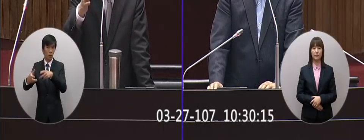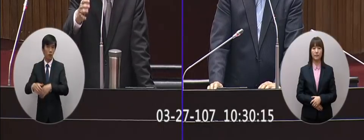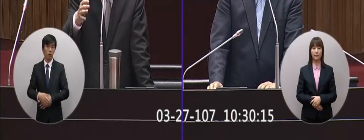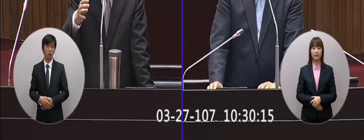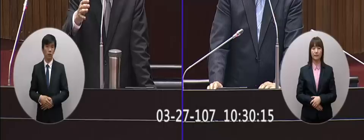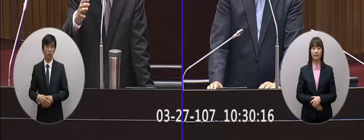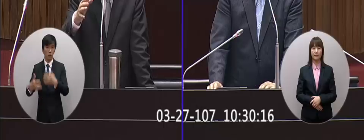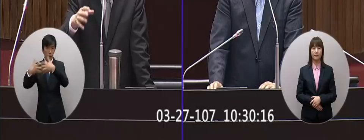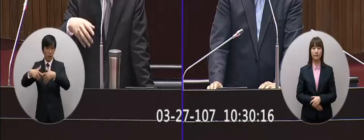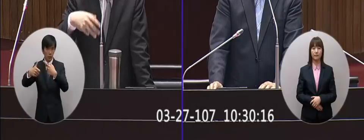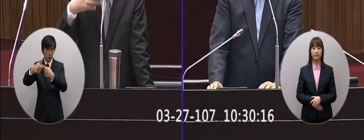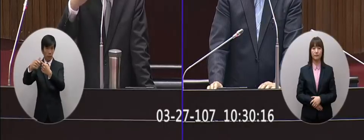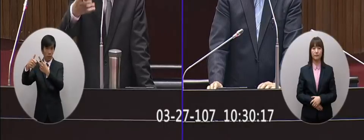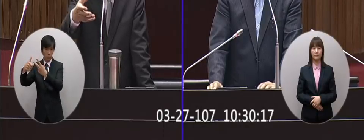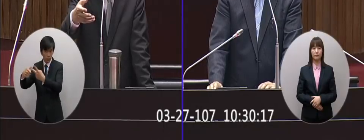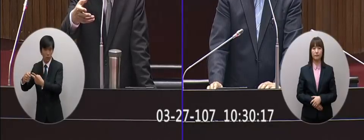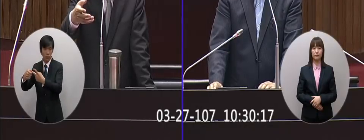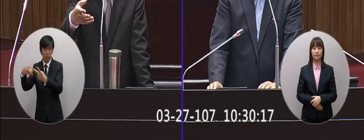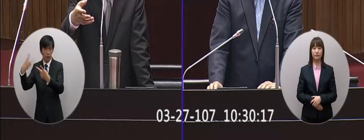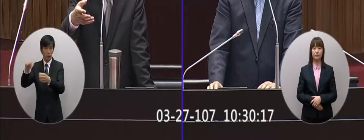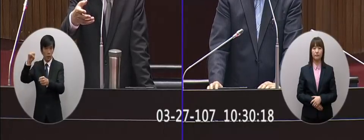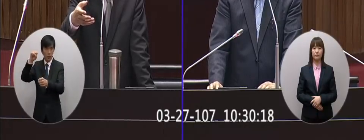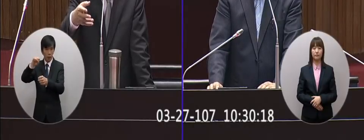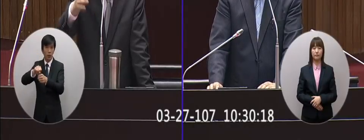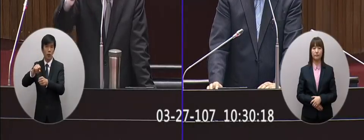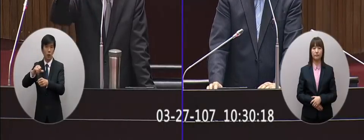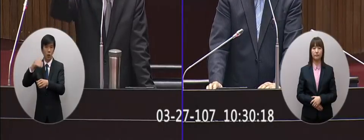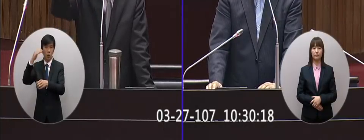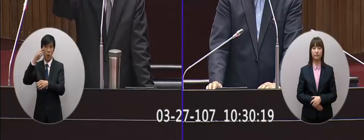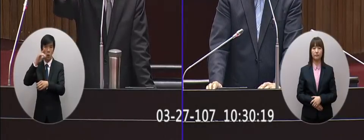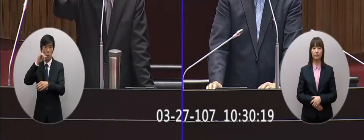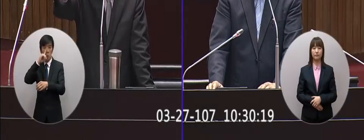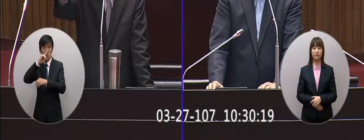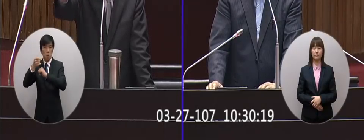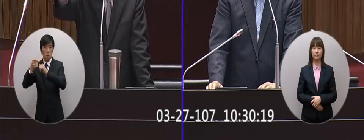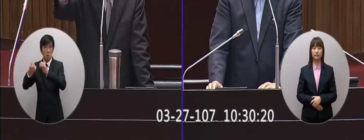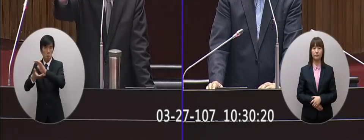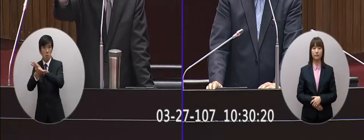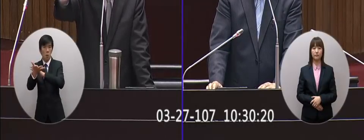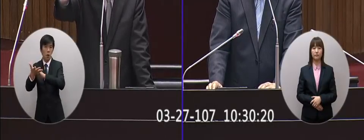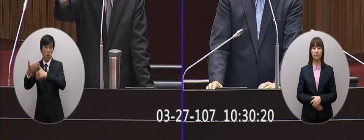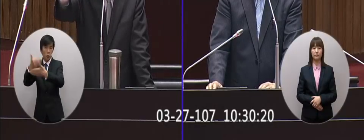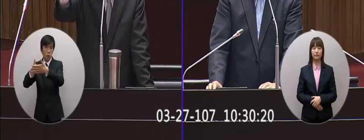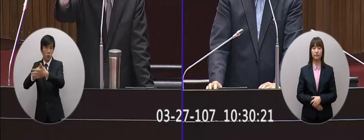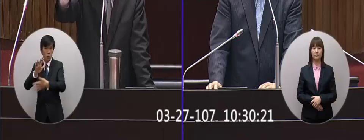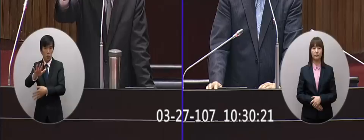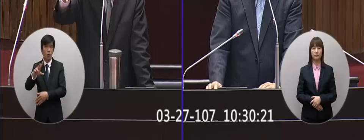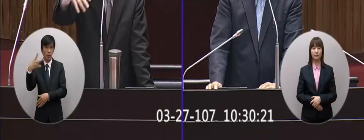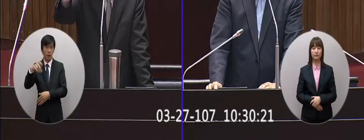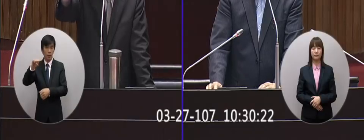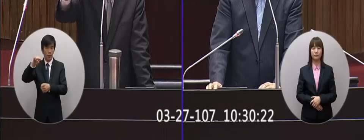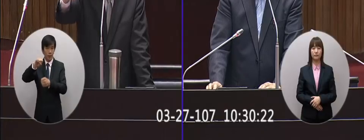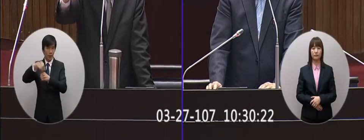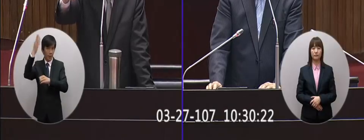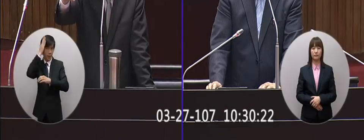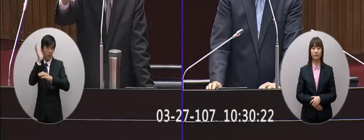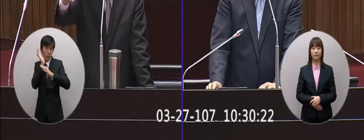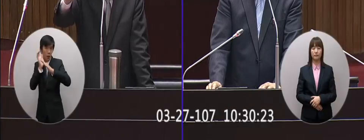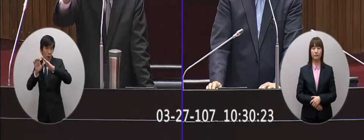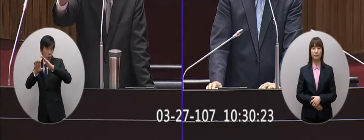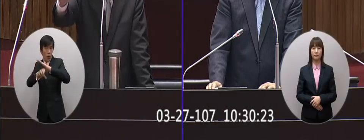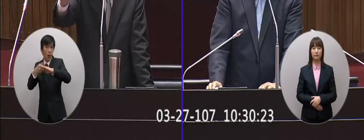一号机跟二号机，我们就加上空污设备啊，然后呢用那个装置的这个煤仓盖一个煤